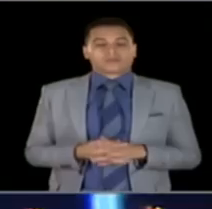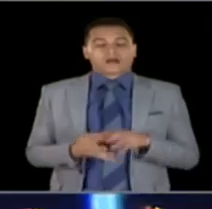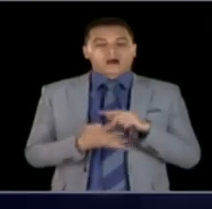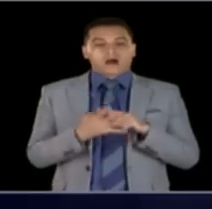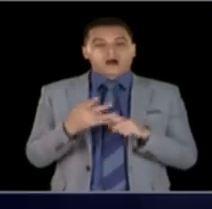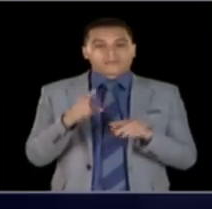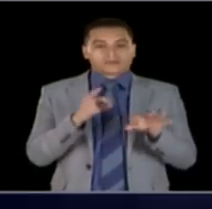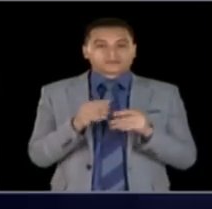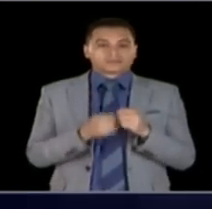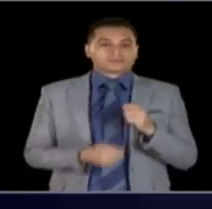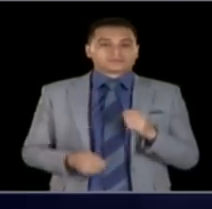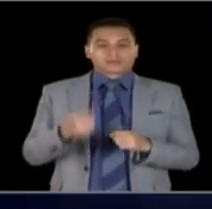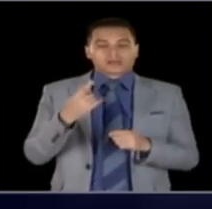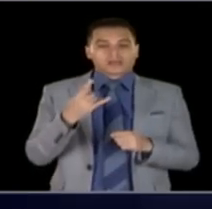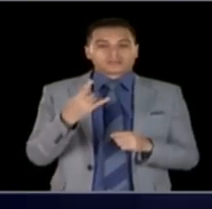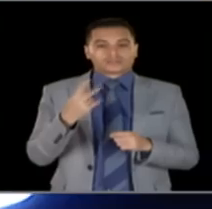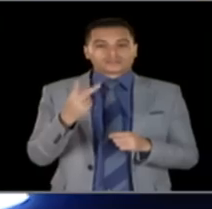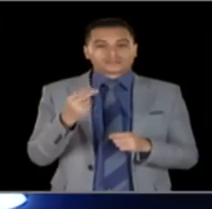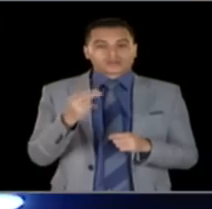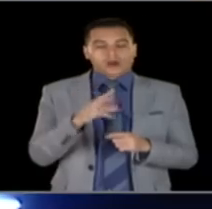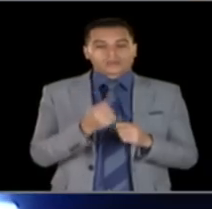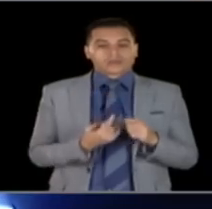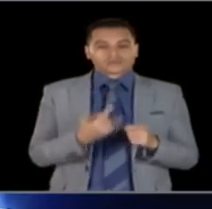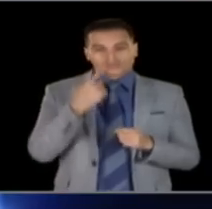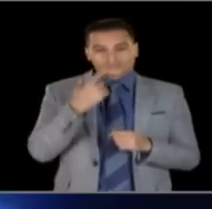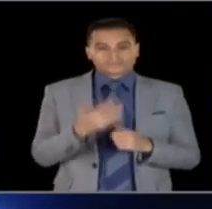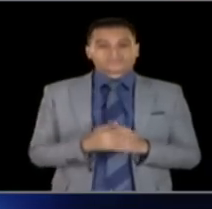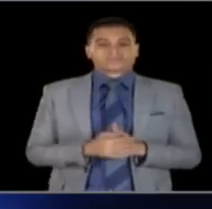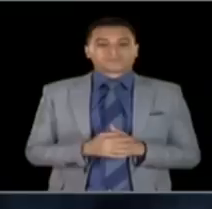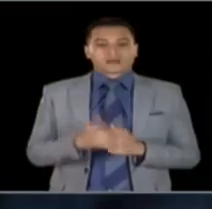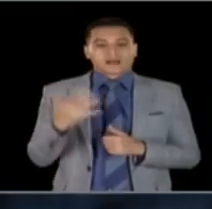اربع اختيارات بزائد 20 او ناقص 10.